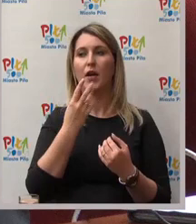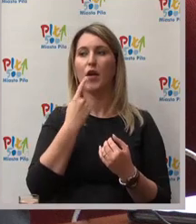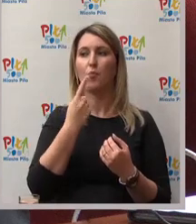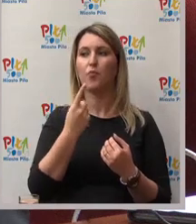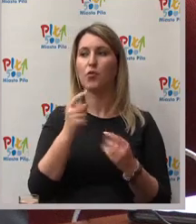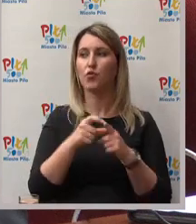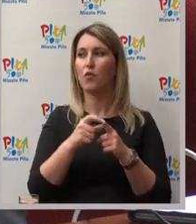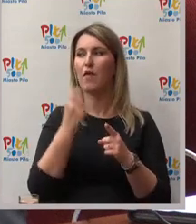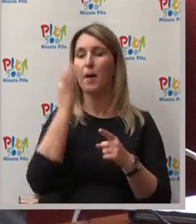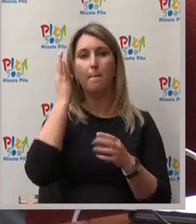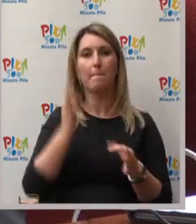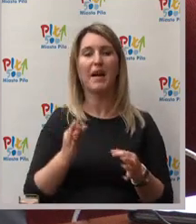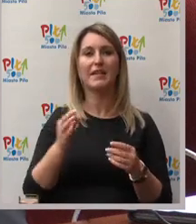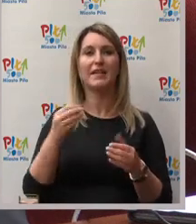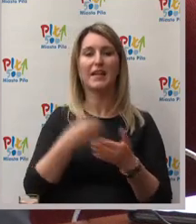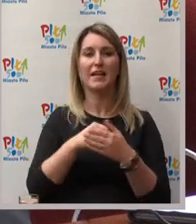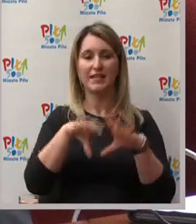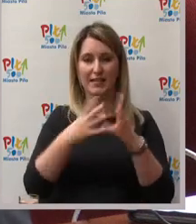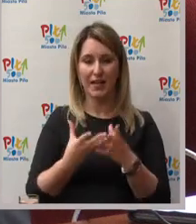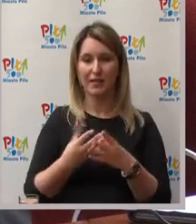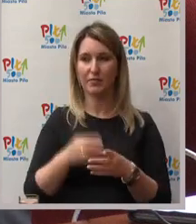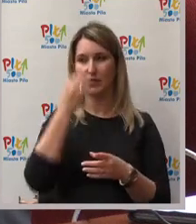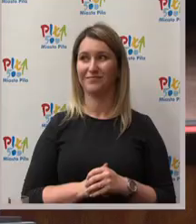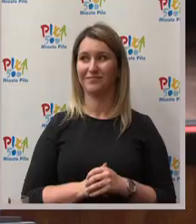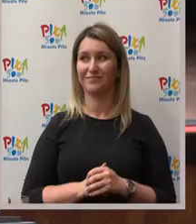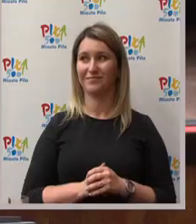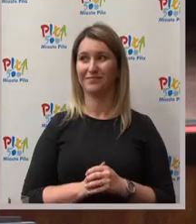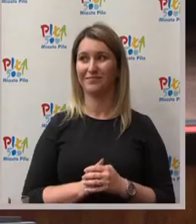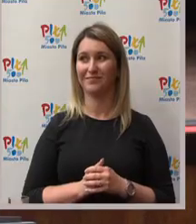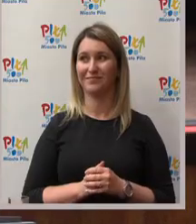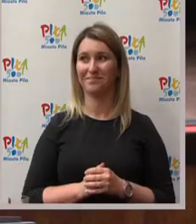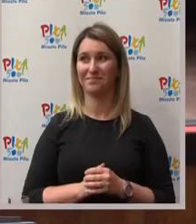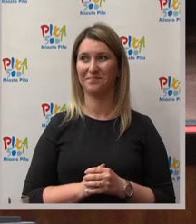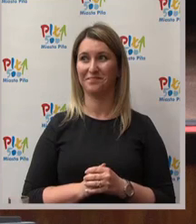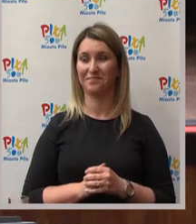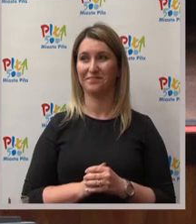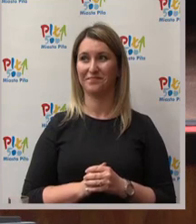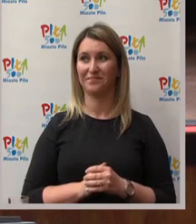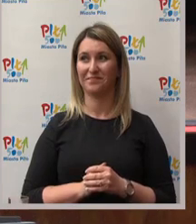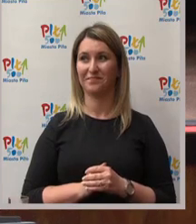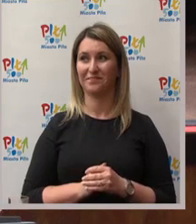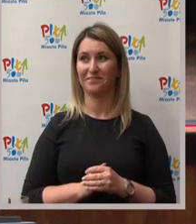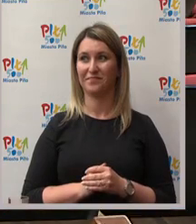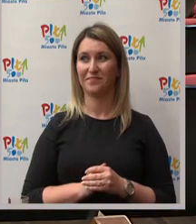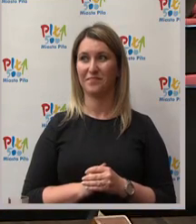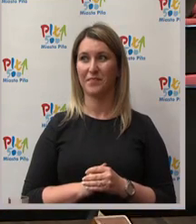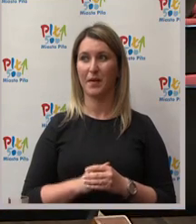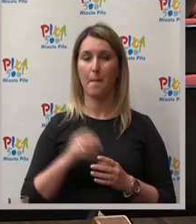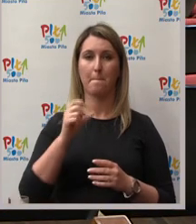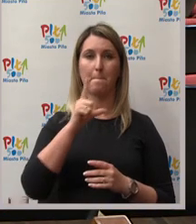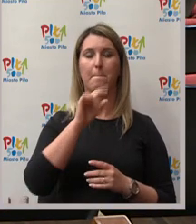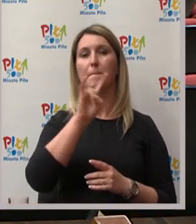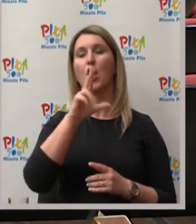infrastruktury, niezbędne wyposażenie, zakup sprzętu, tablice informacyjne i edukację ekologiczną. Rada zajęła się także sprawozdaniami różnych